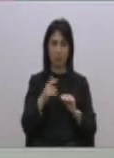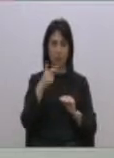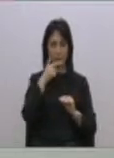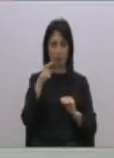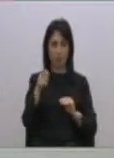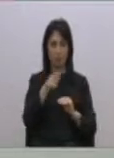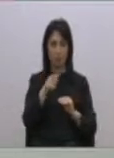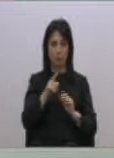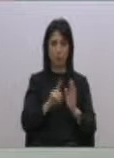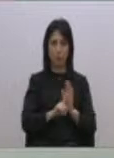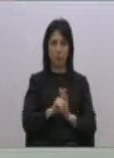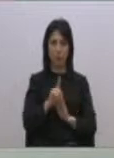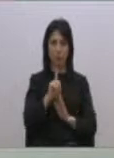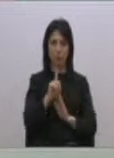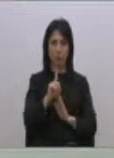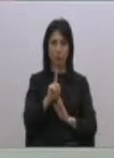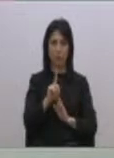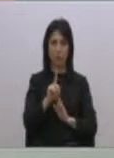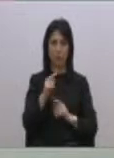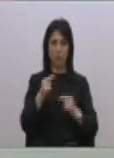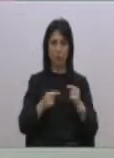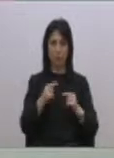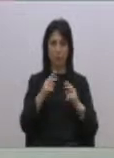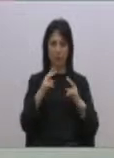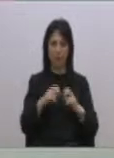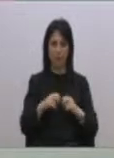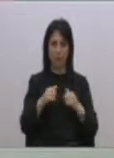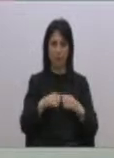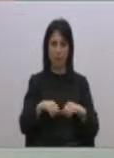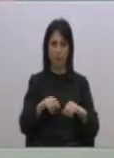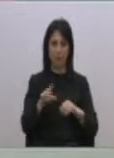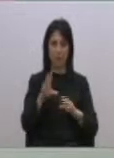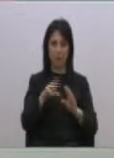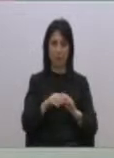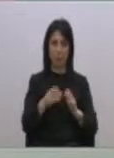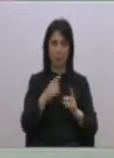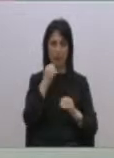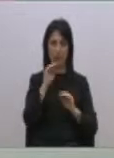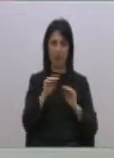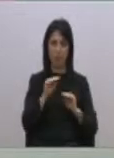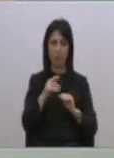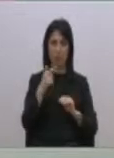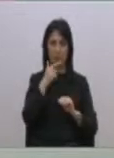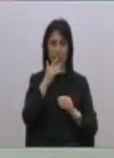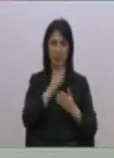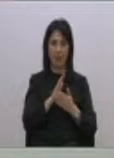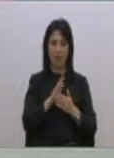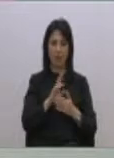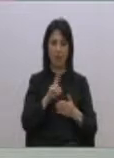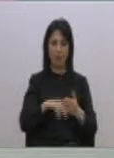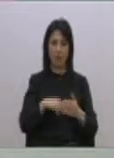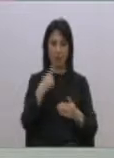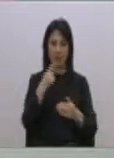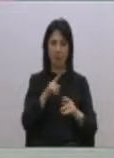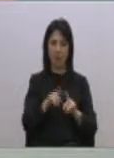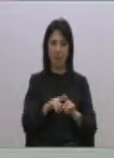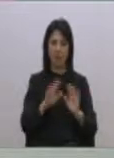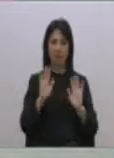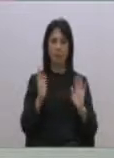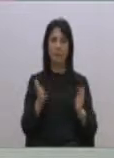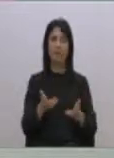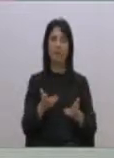șoris, armășobil. Tavebis ganhiba, comisia, am astanovit tu infrastructuris, operatorii arares, autorizabil pirias, ce